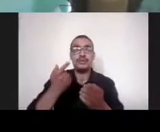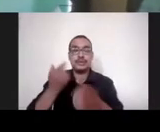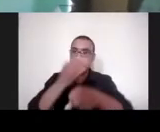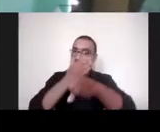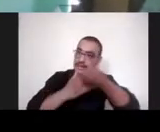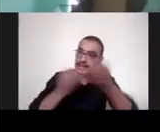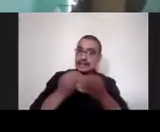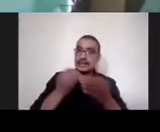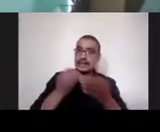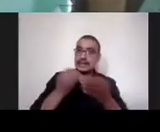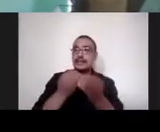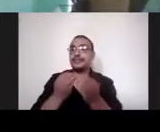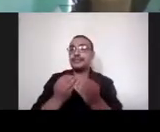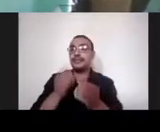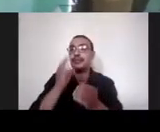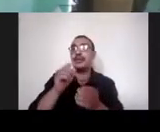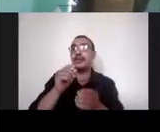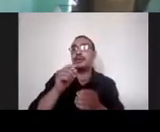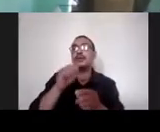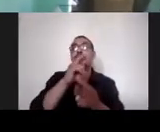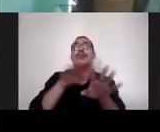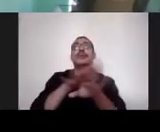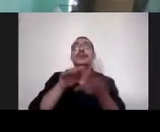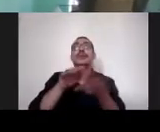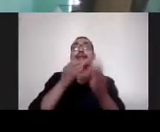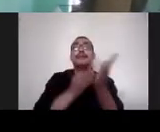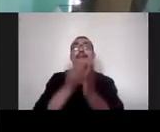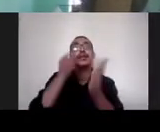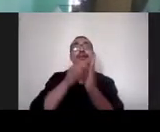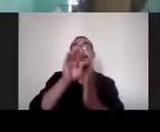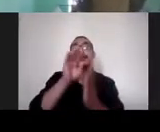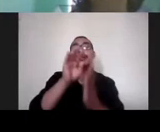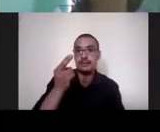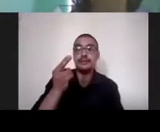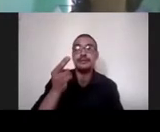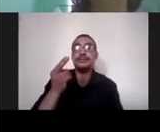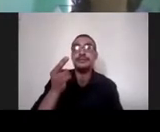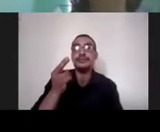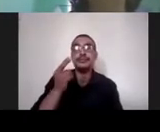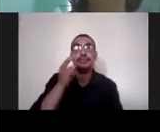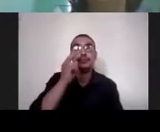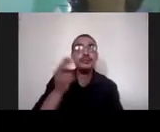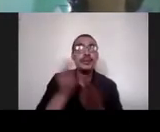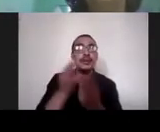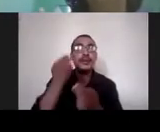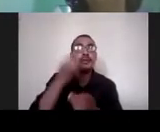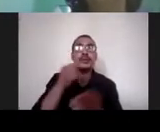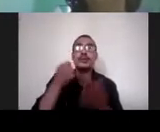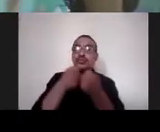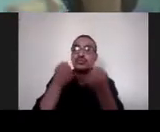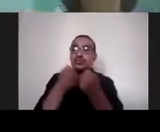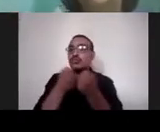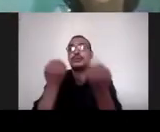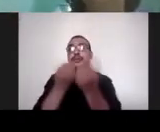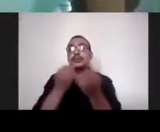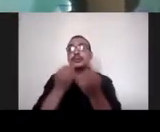भन्छ नि योहरू पनि व्यवहारहरू देखाइरहेको छ कि है अनि त्यस्तै केही भएन भने झगडा धेरै बढ्यो धेरै चुप्लाएर बसै तँलाई मैले